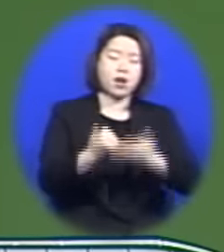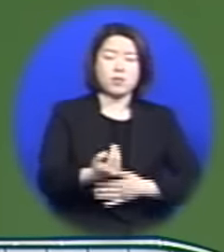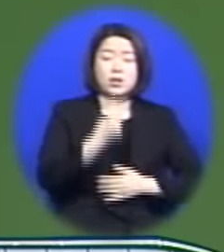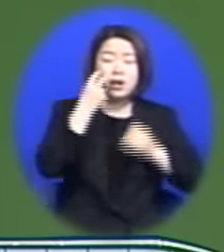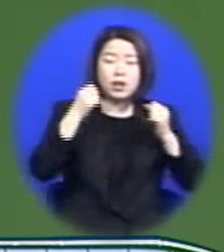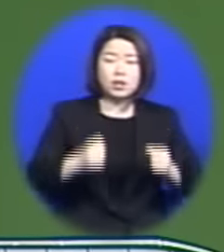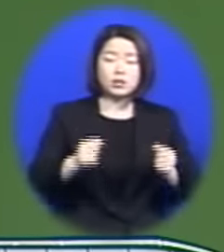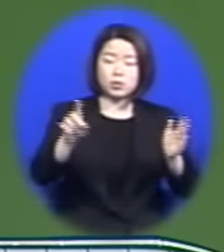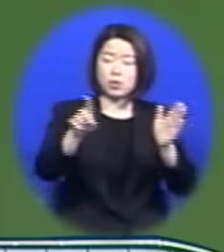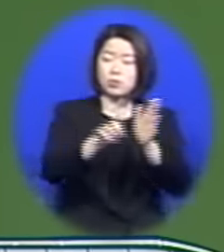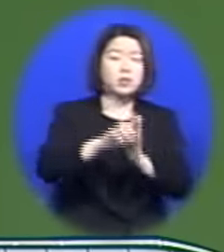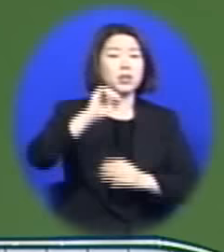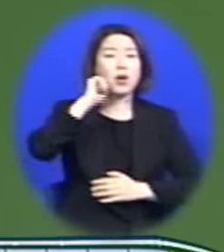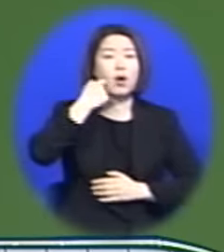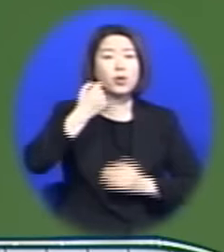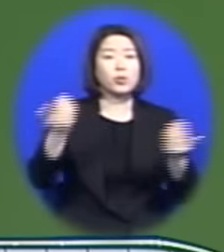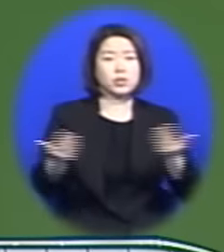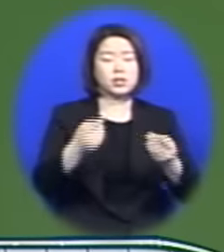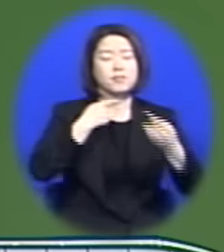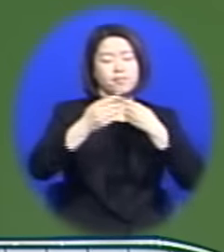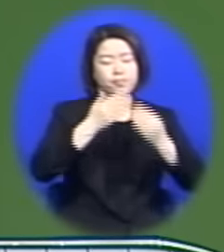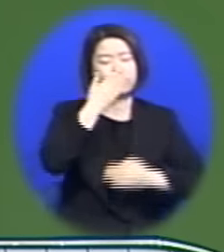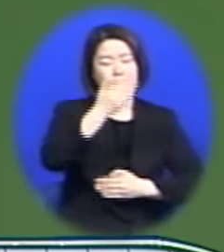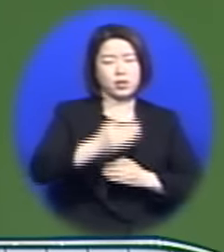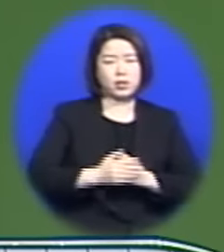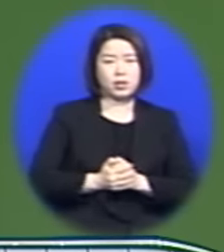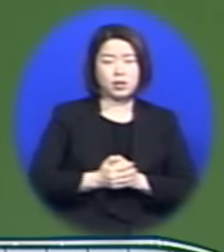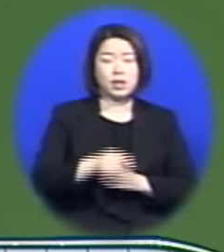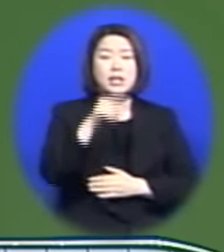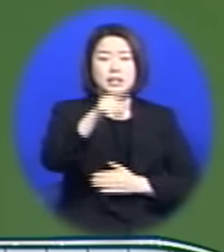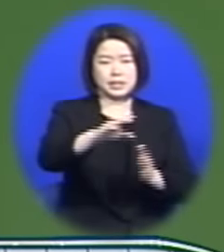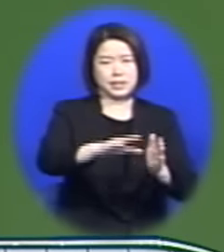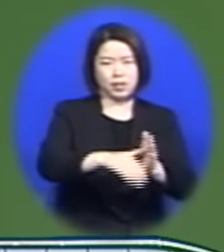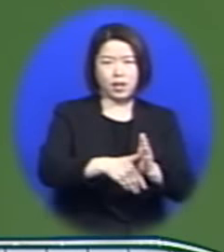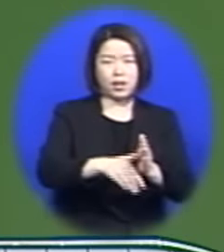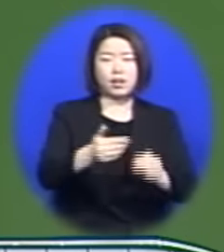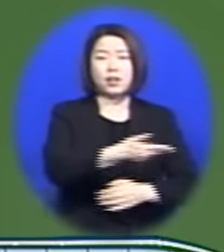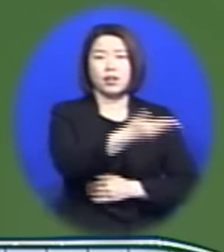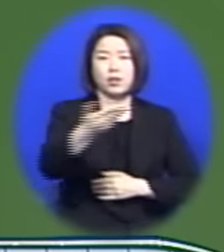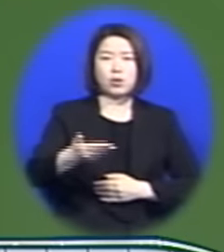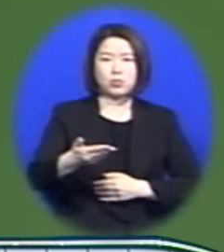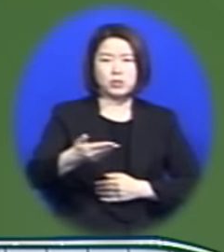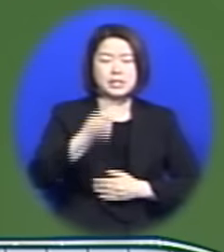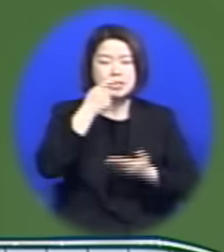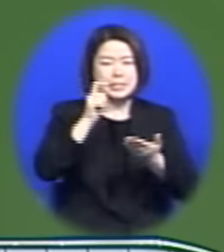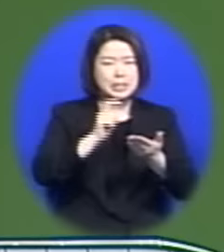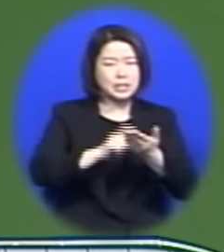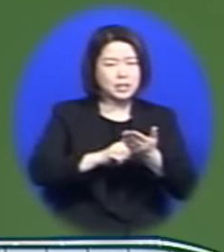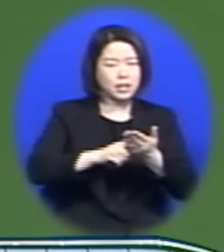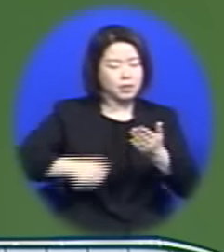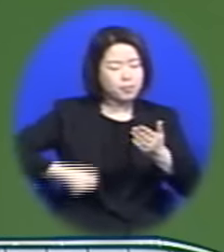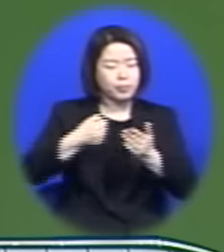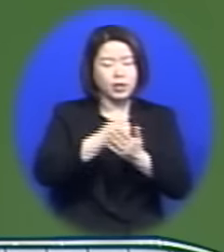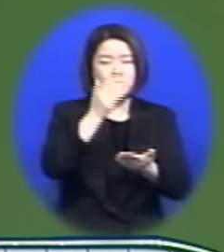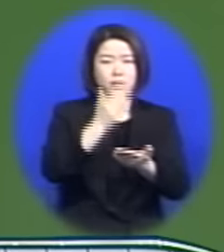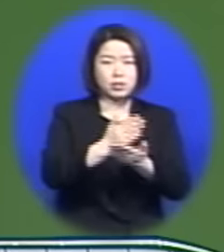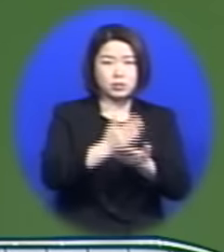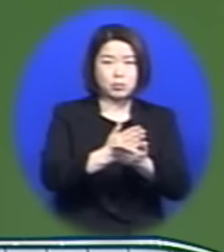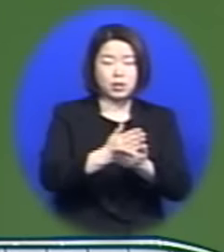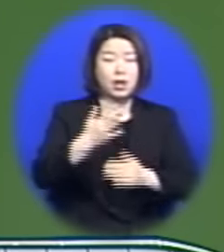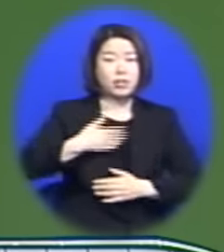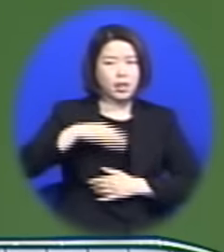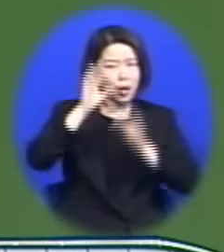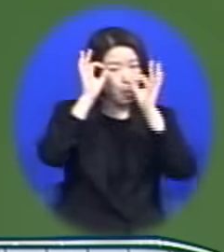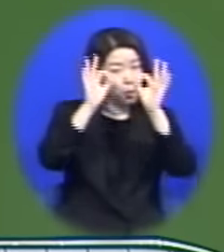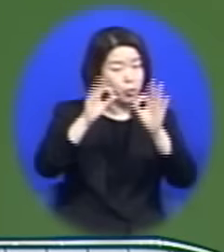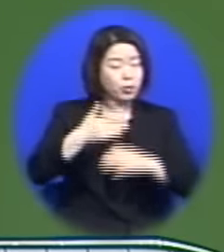믿어지지도 않는 일을 겪습니다 그럴 때 여러분 속단하면 안 됩니다 내가 보는 거 내가